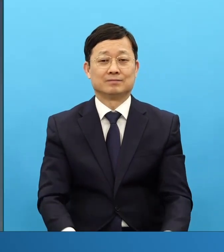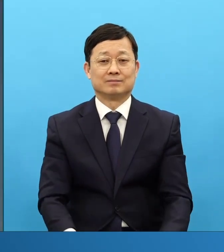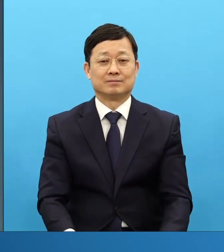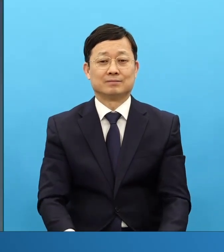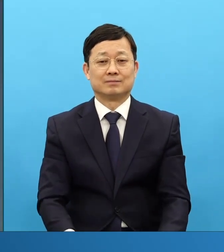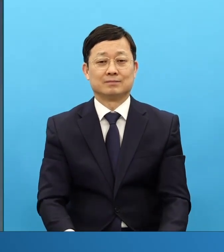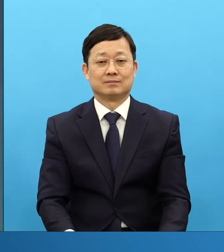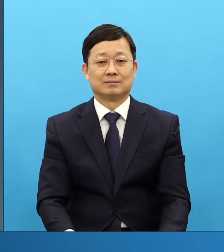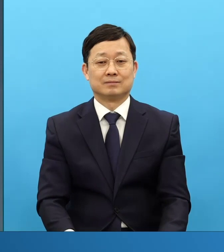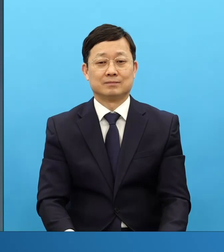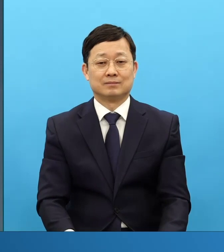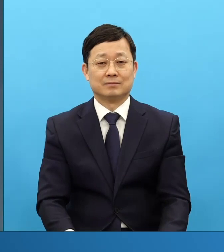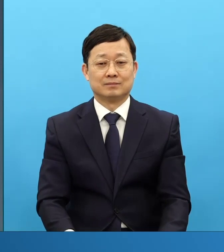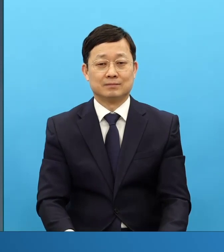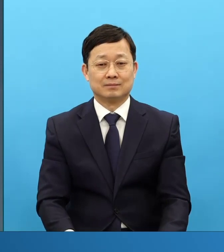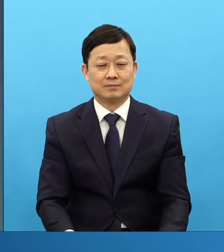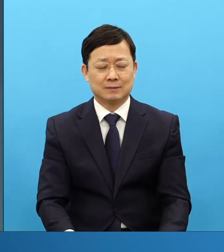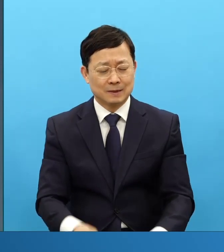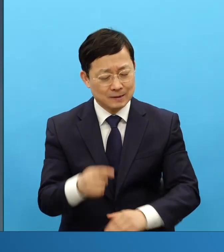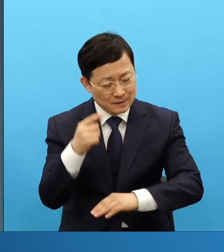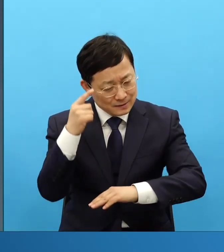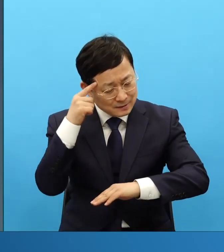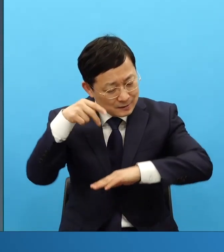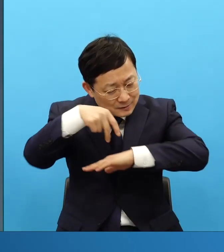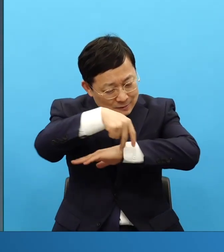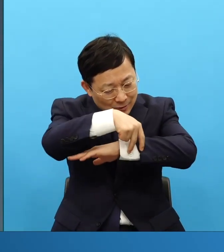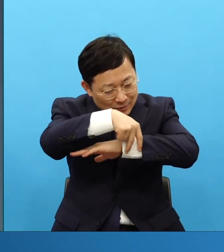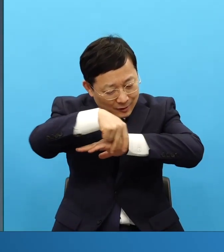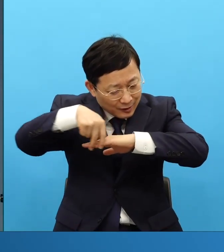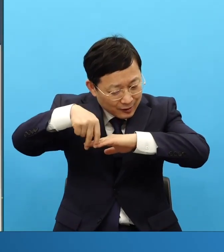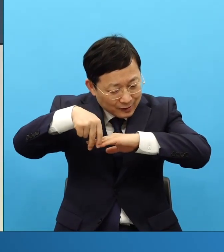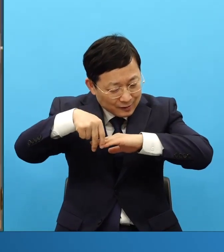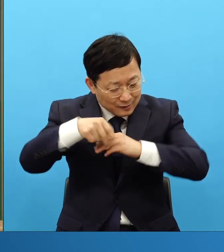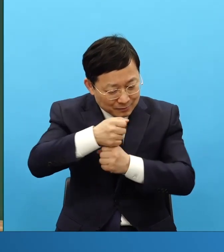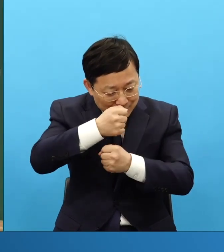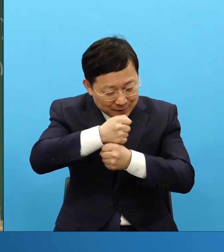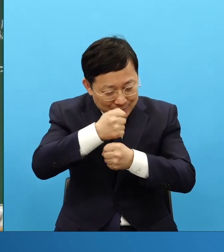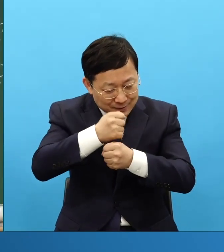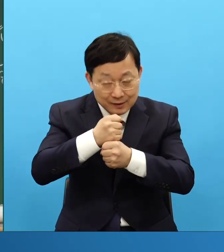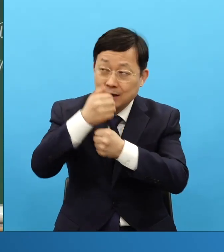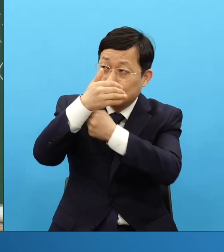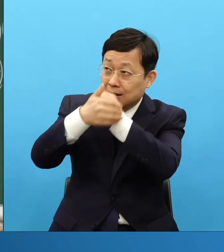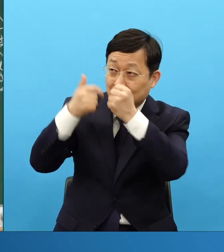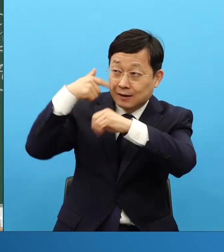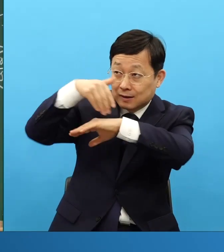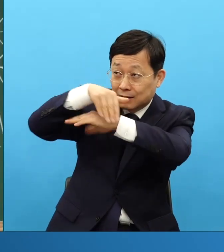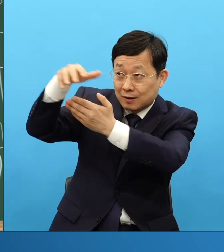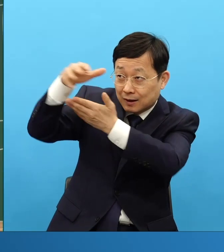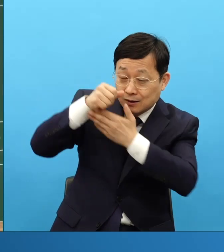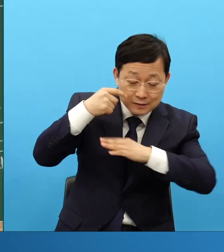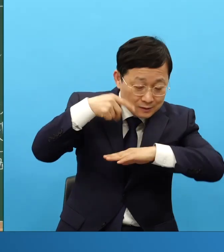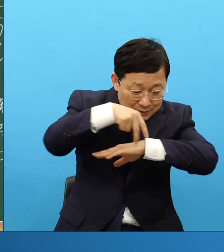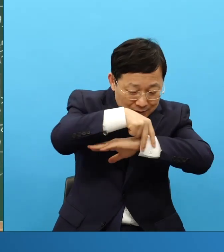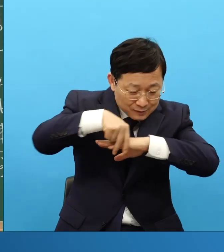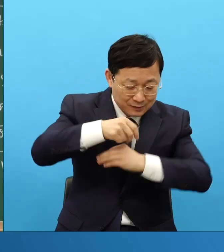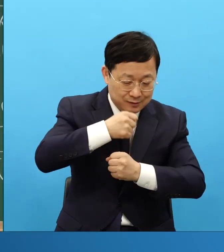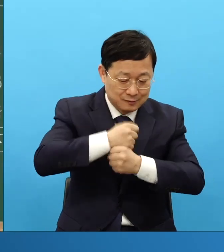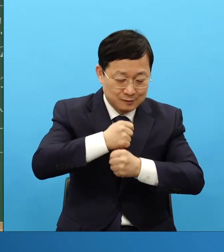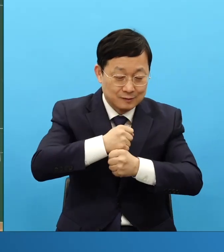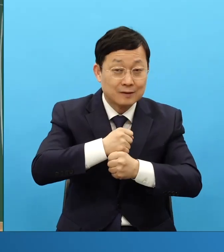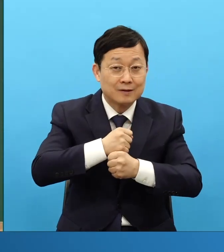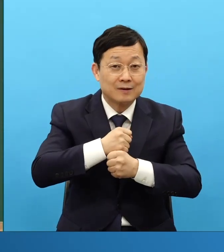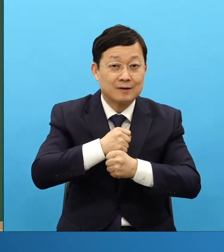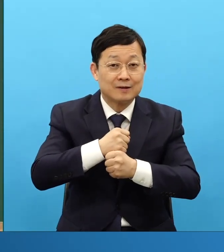do holding to that? 내가 계획을 세우는 겁니다. You set up a plan. 자, 하나님의 계획을 따라 작업하는 거죠. That you're holding to God's plan and moving along.